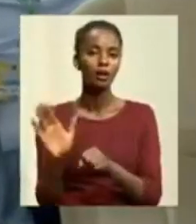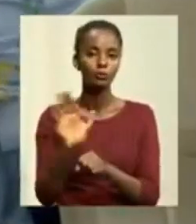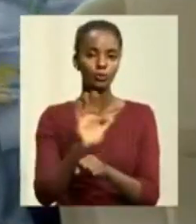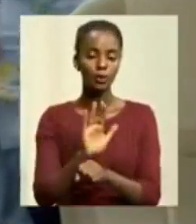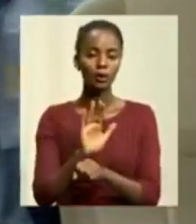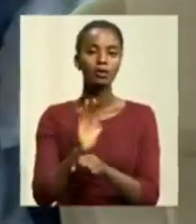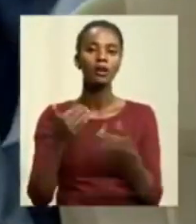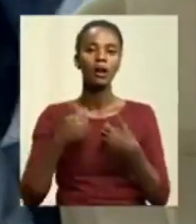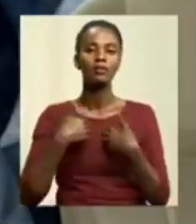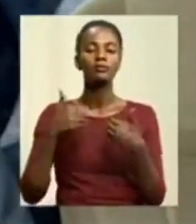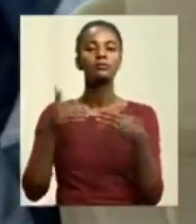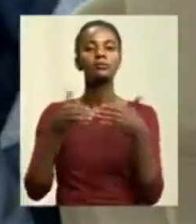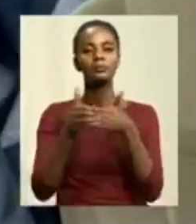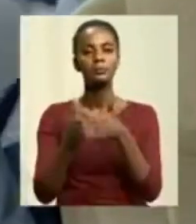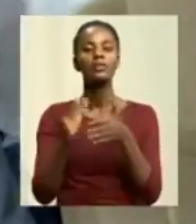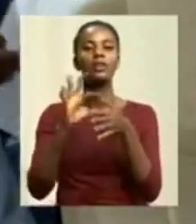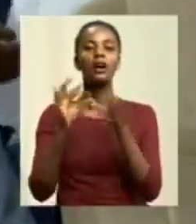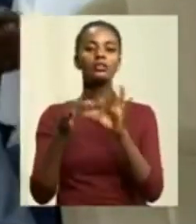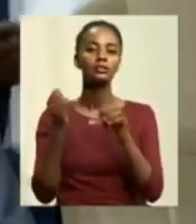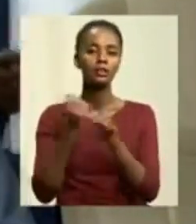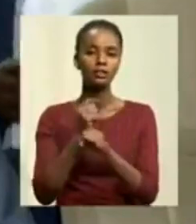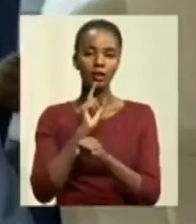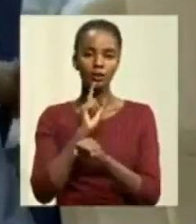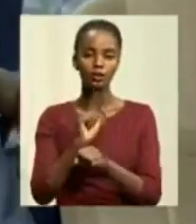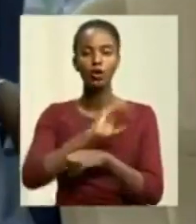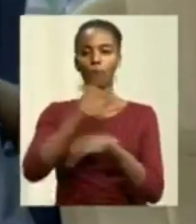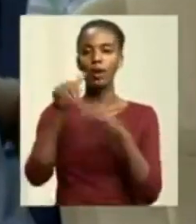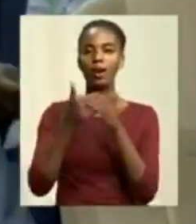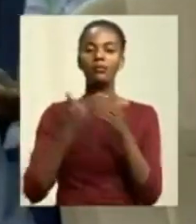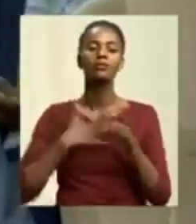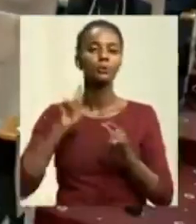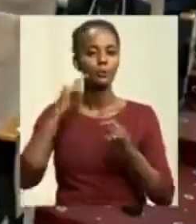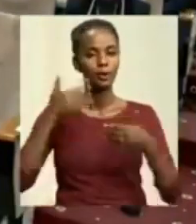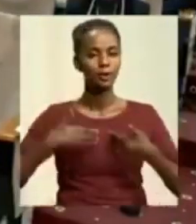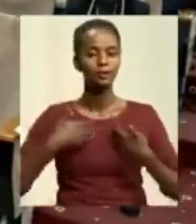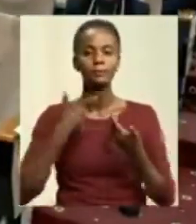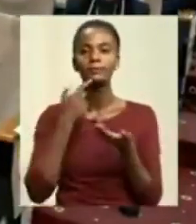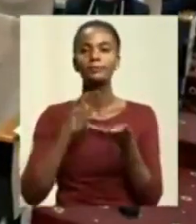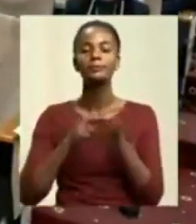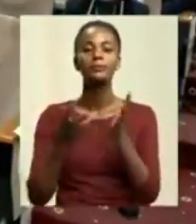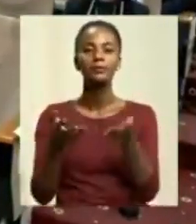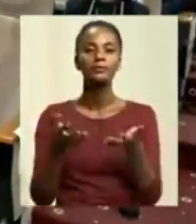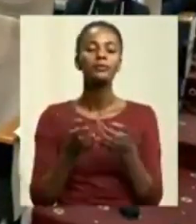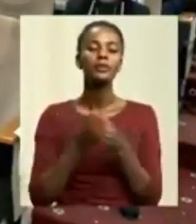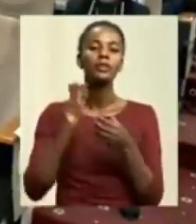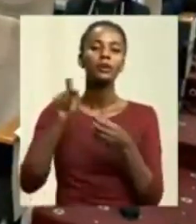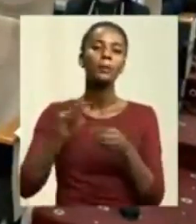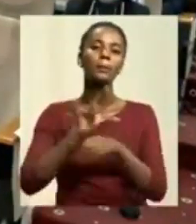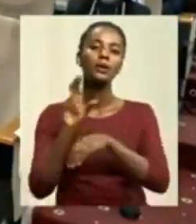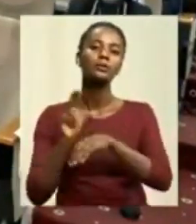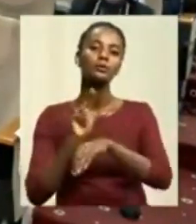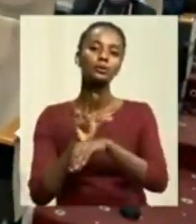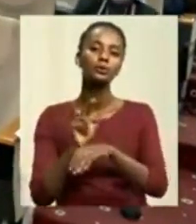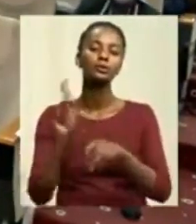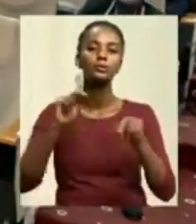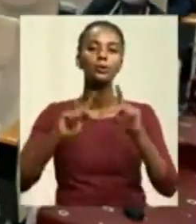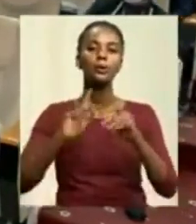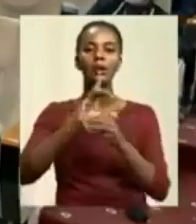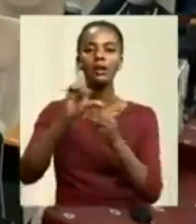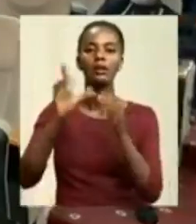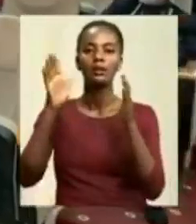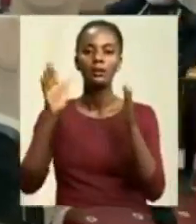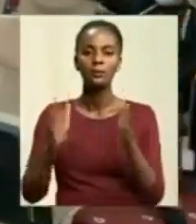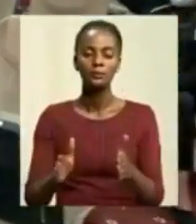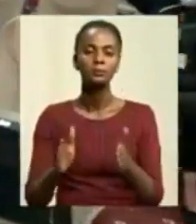እዚህ ያለንም አመራሮች ታሪክ እየሰራን ነው። ሁላችንም እንኳን ደስ አለን ለማለት እወዳለሁ። ምክር ቤቱ በደቡብ ብሔር ብሔረሰቦችና ህዝቦች ክልላዊ